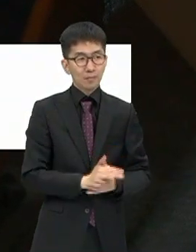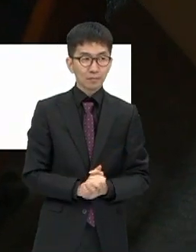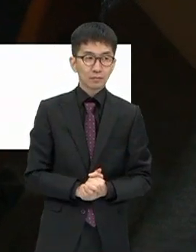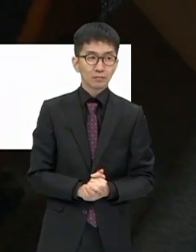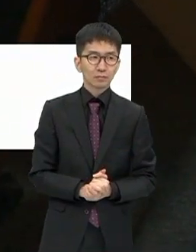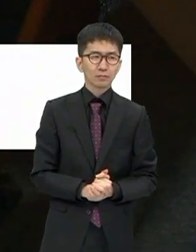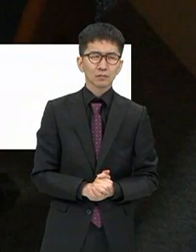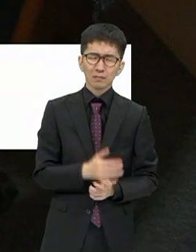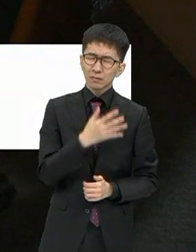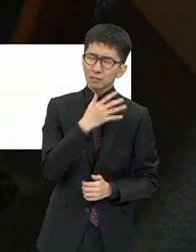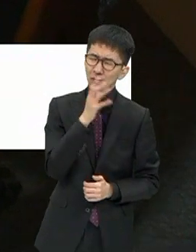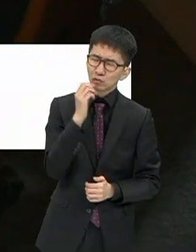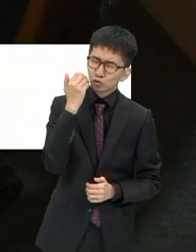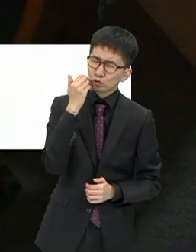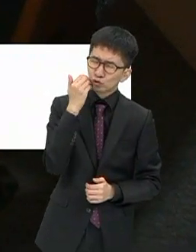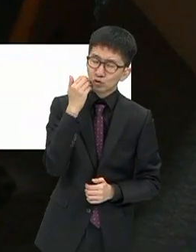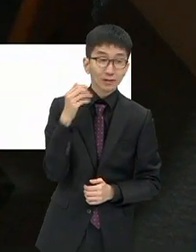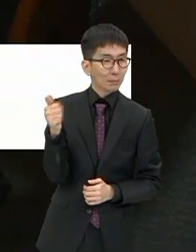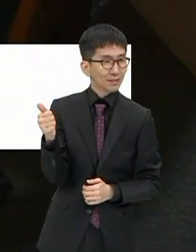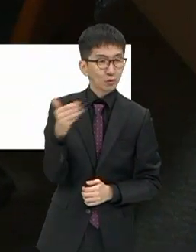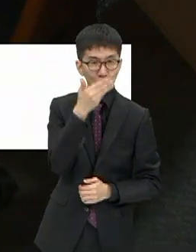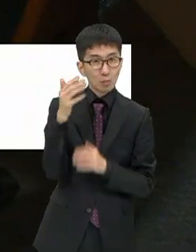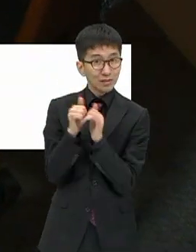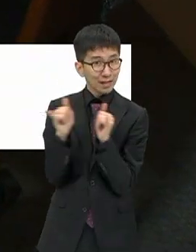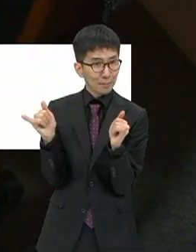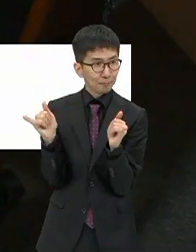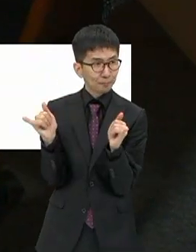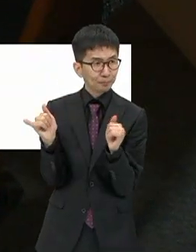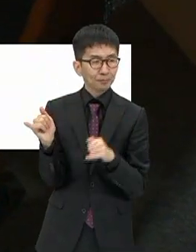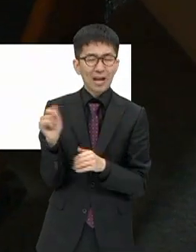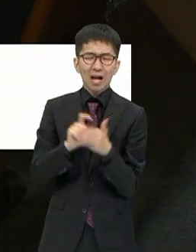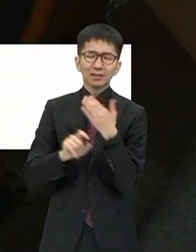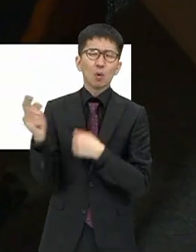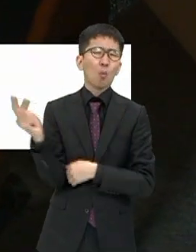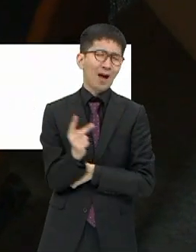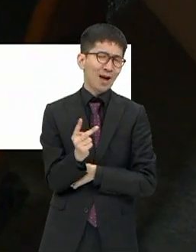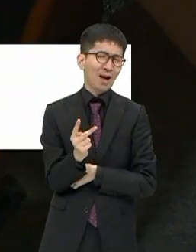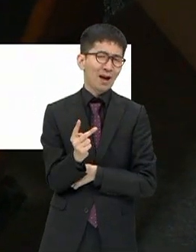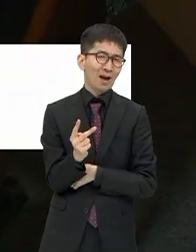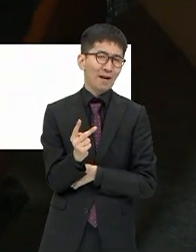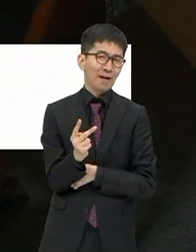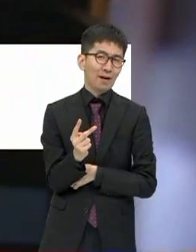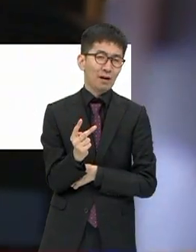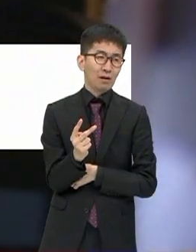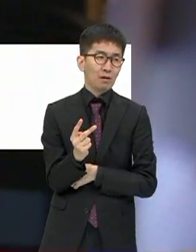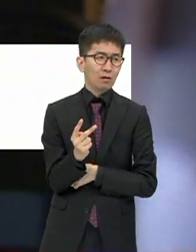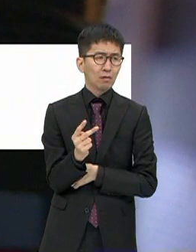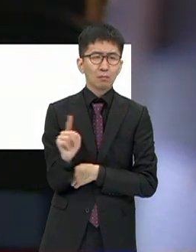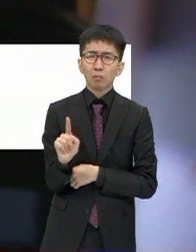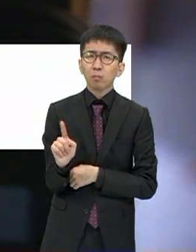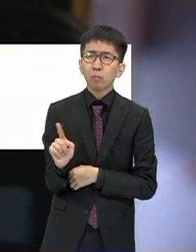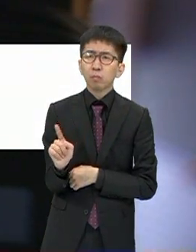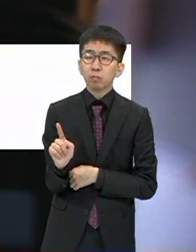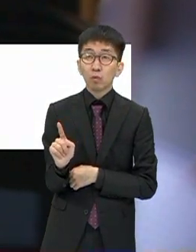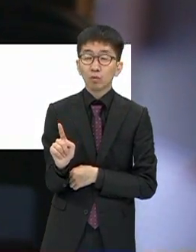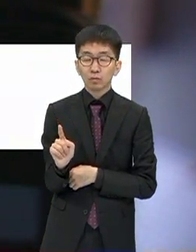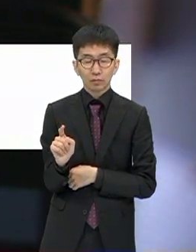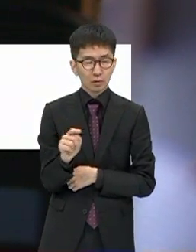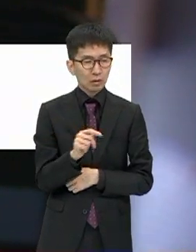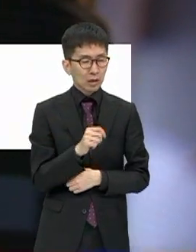나이 좀 들어보시는 분이랑 좀 젊으신 분이 이게 아침 일찍부터 이렇게 오셨더라고요. 그래서 좀 얼버무리면서 이제